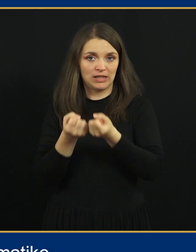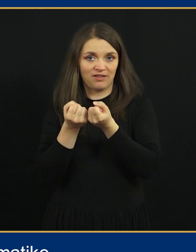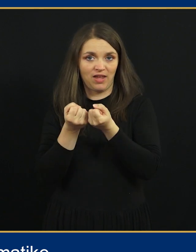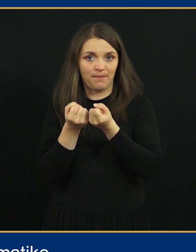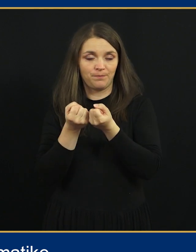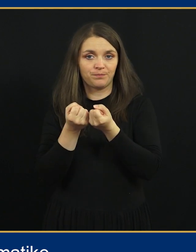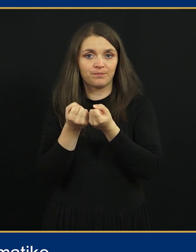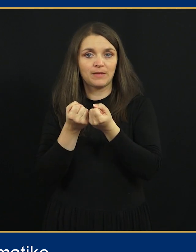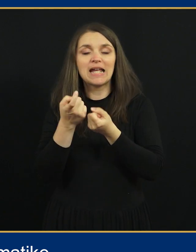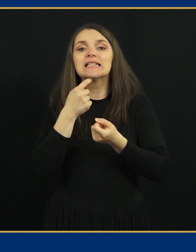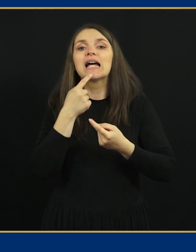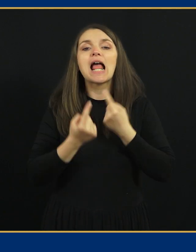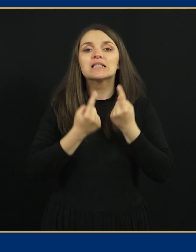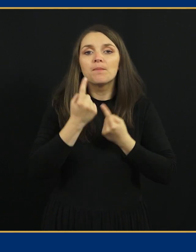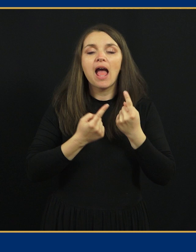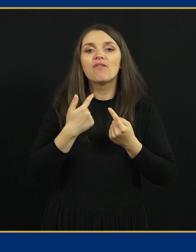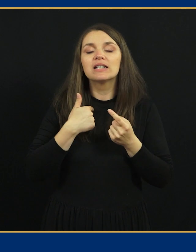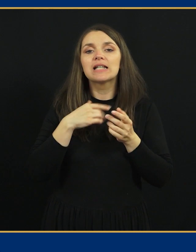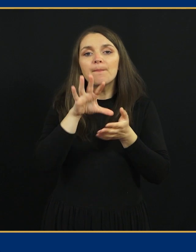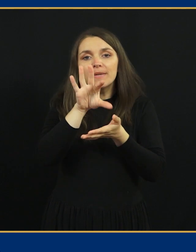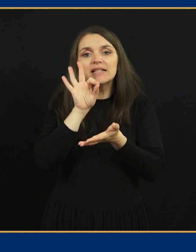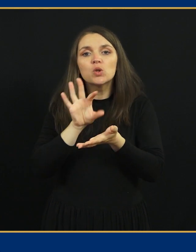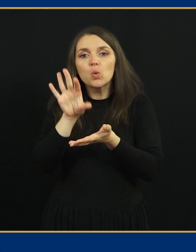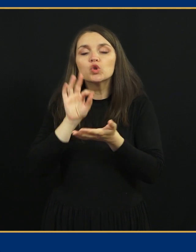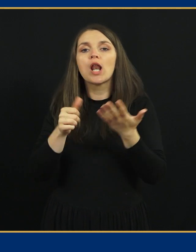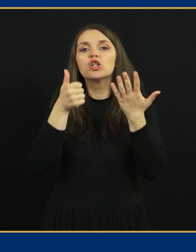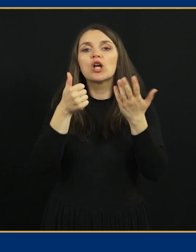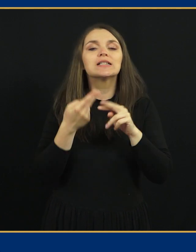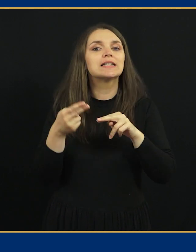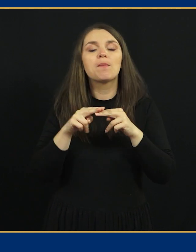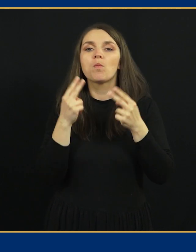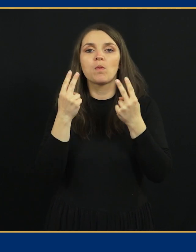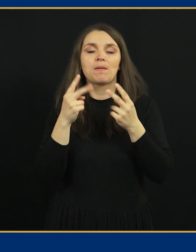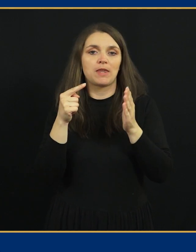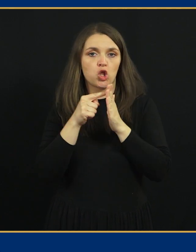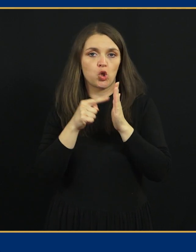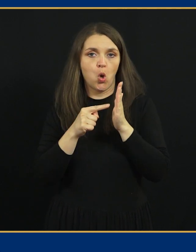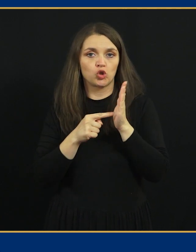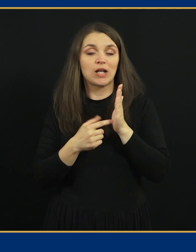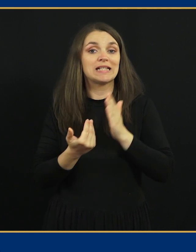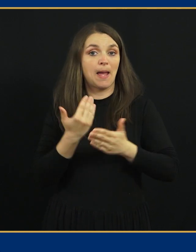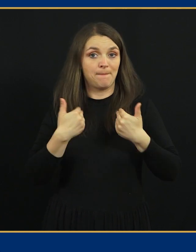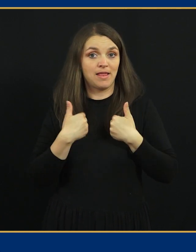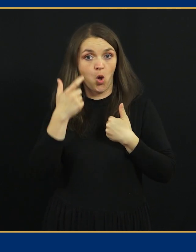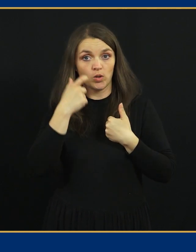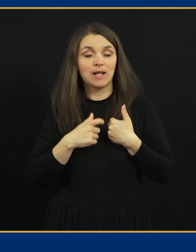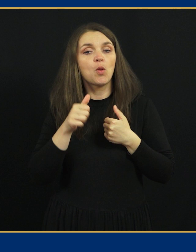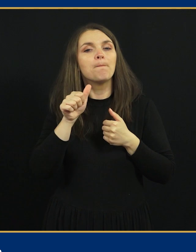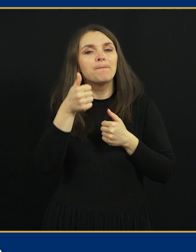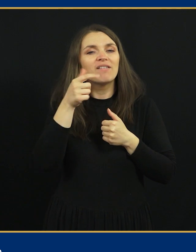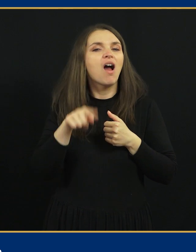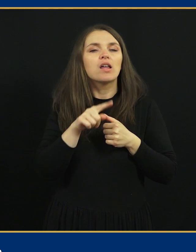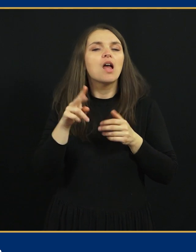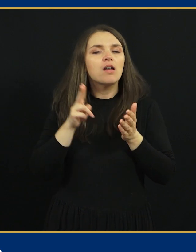seveda sistemske rešitve. Iz razprave sem izluščila 6 najbolj pomembnih točk.